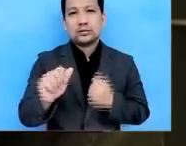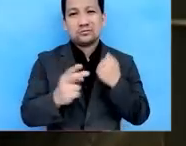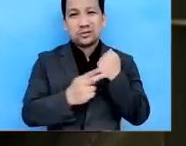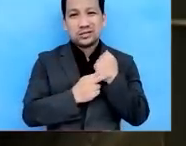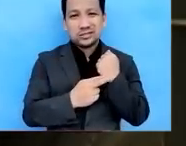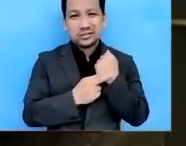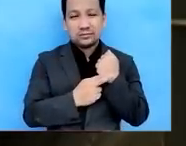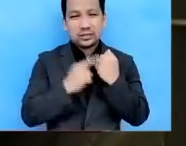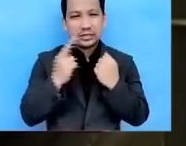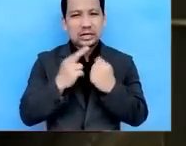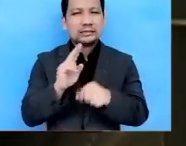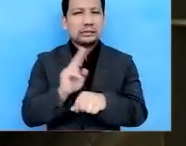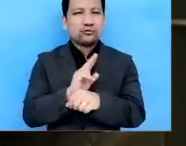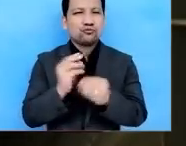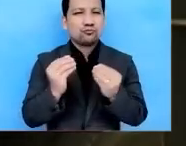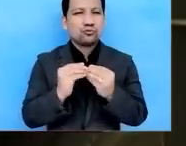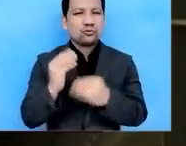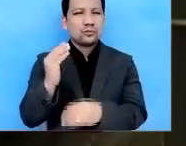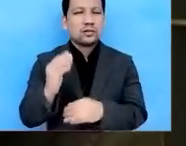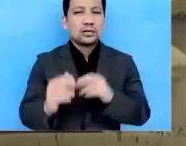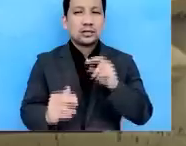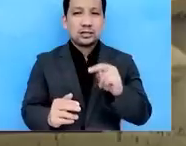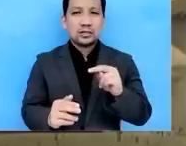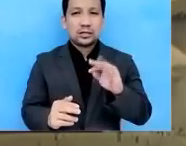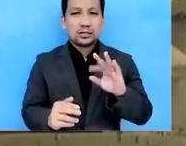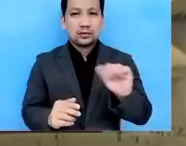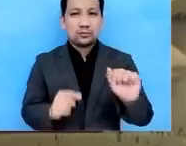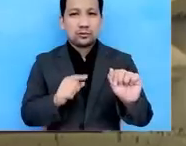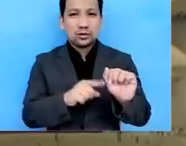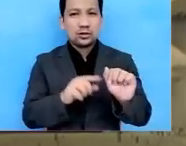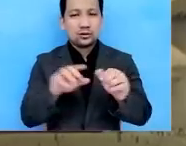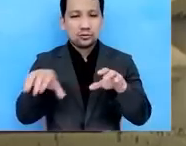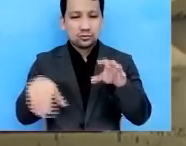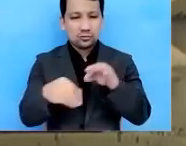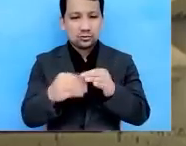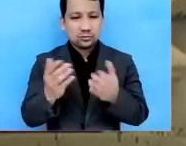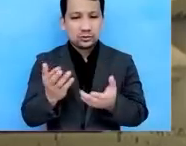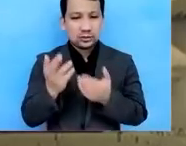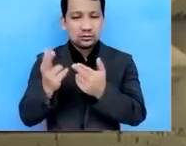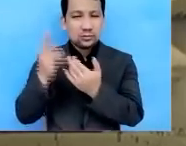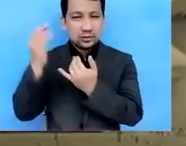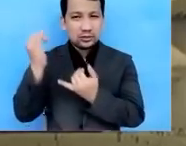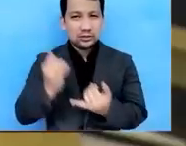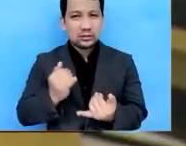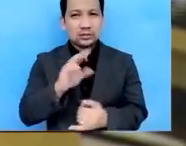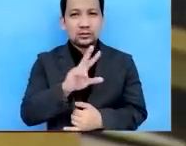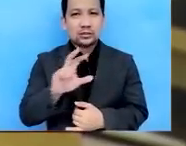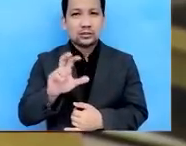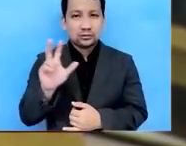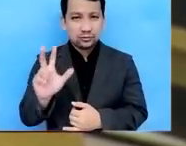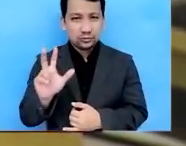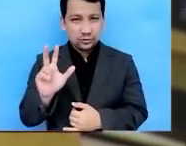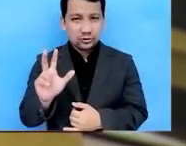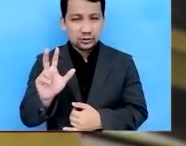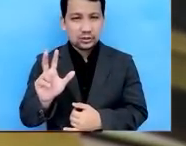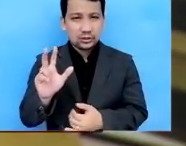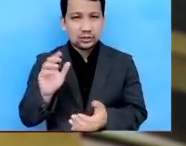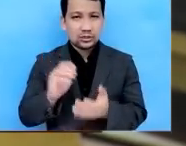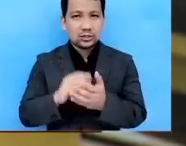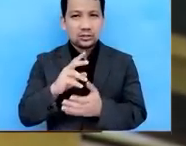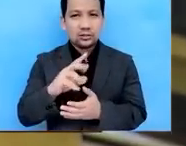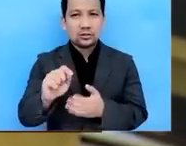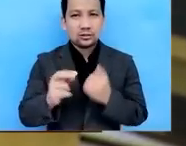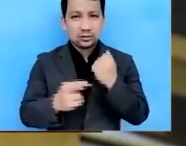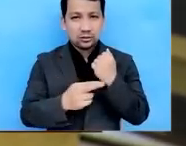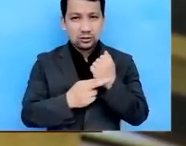nang inirekomenda ng National Food Authority na mag-aangkat ng 330,000 metric tons ng bigas pampuno sa buffer